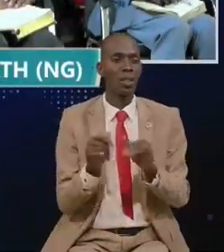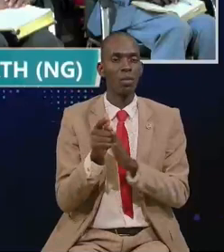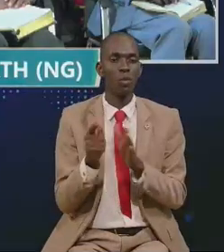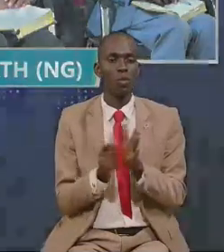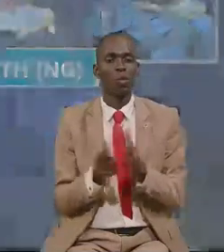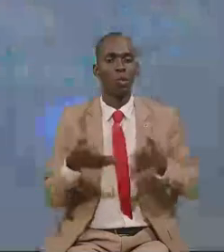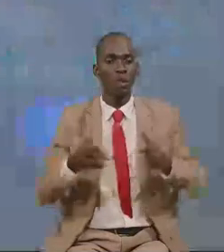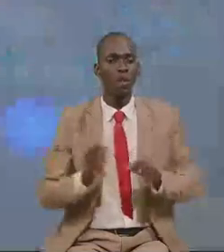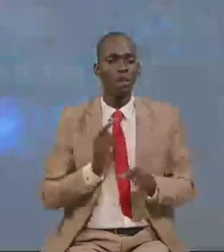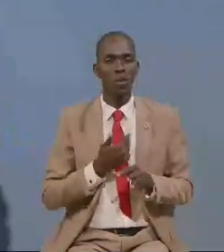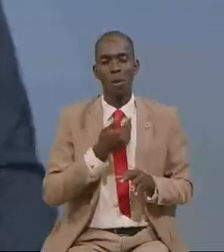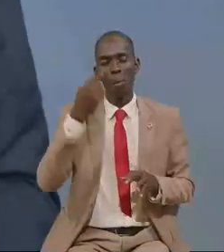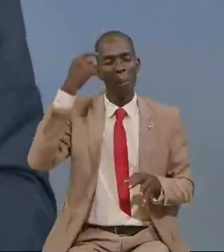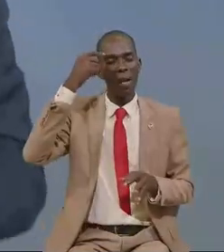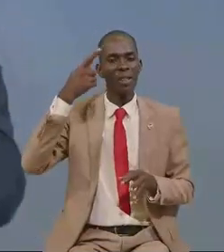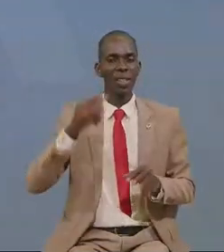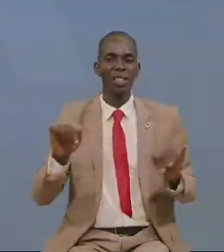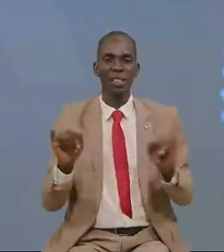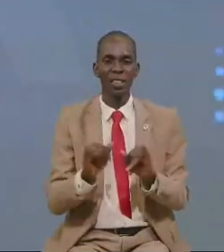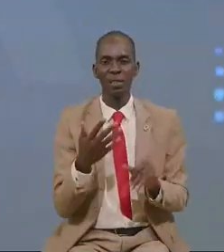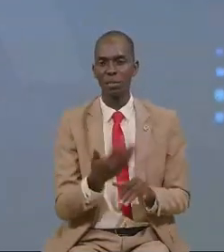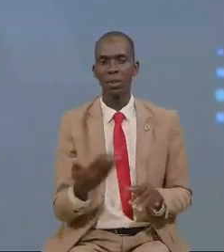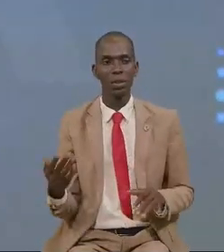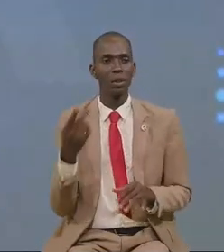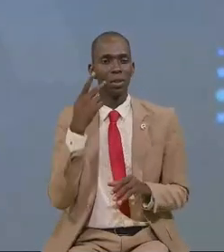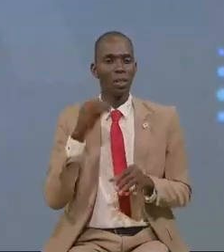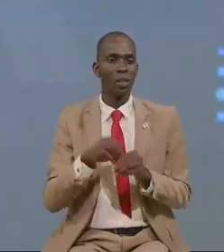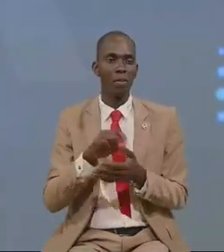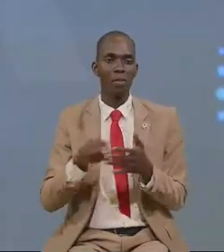Pensons à la même chose. Verset 17.